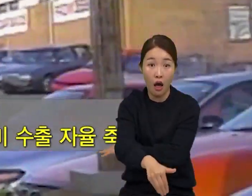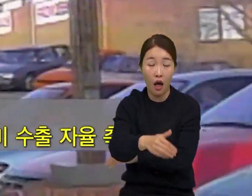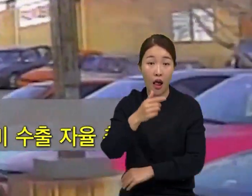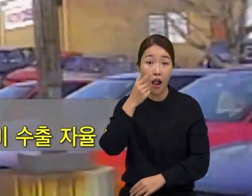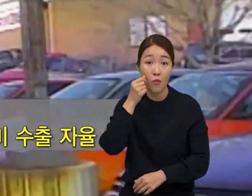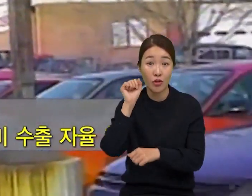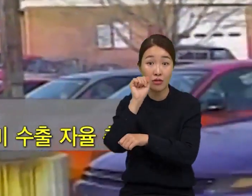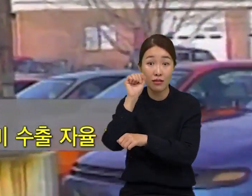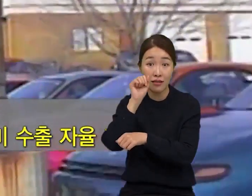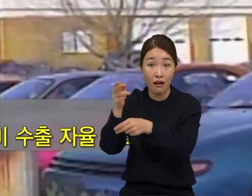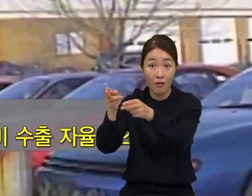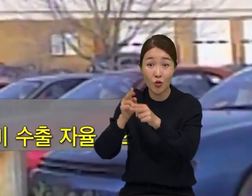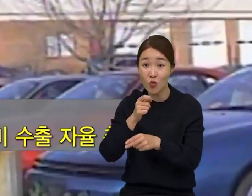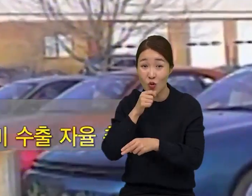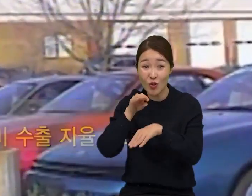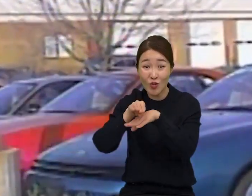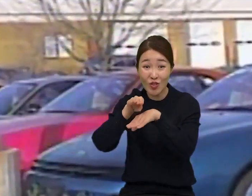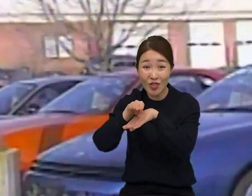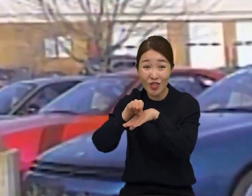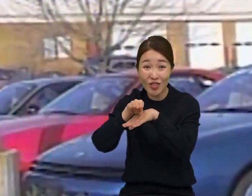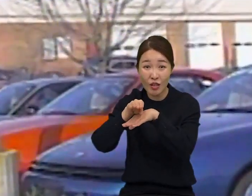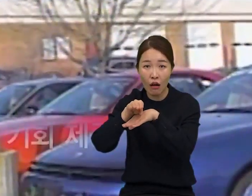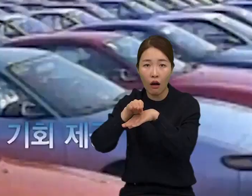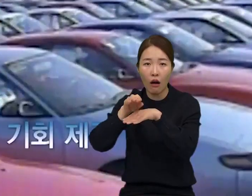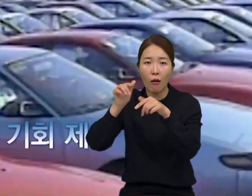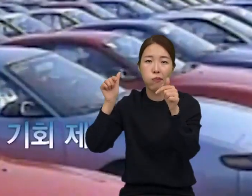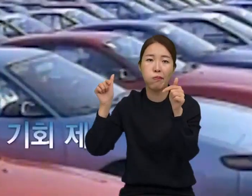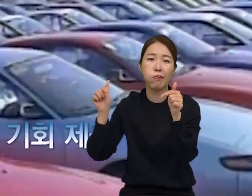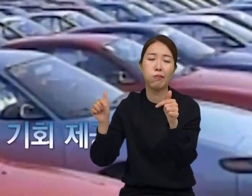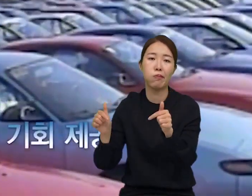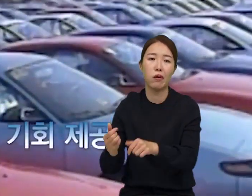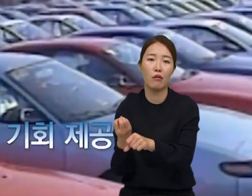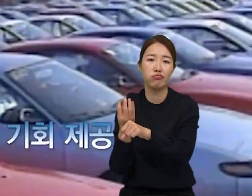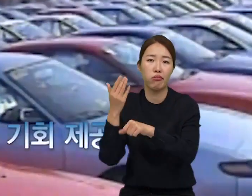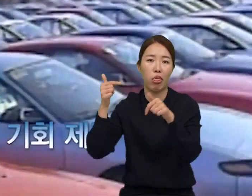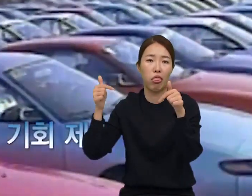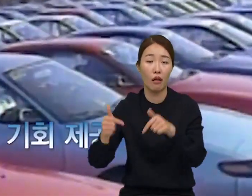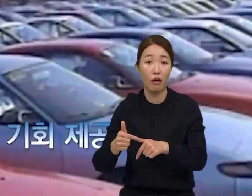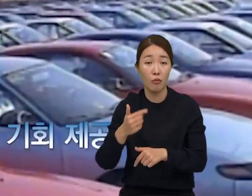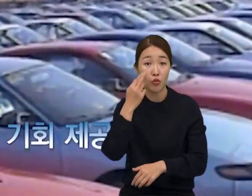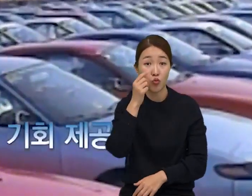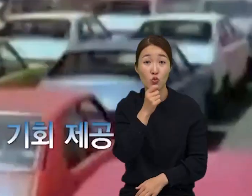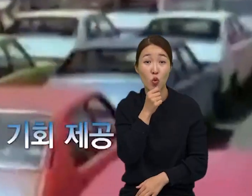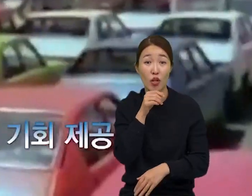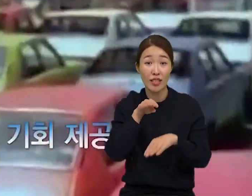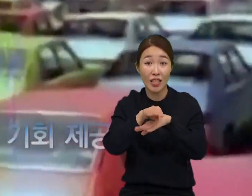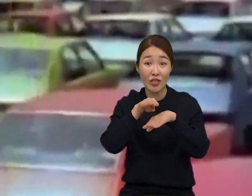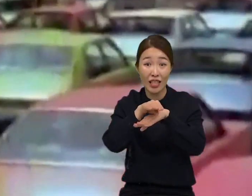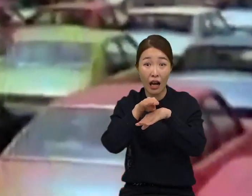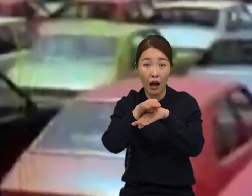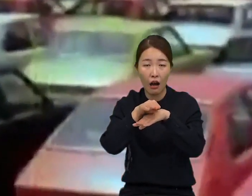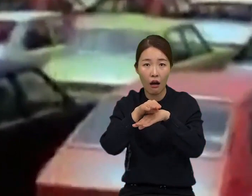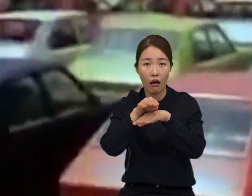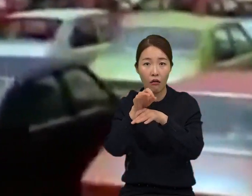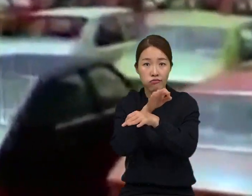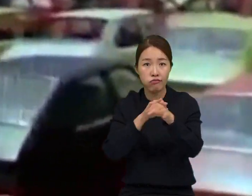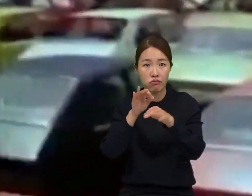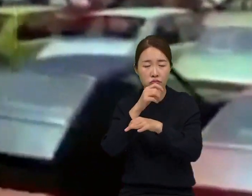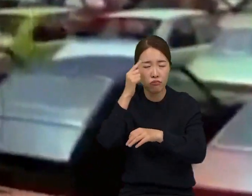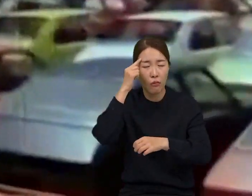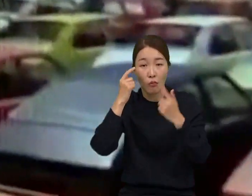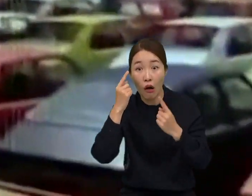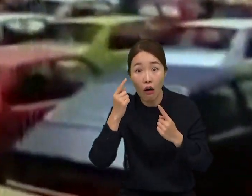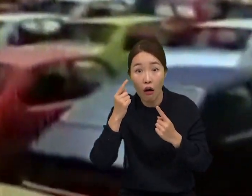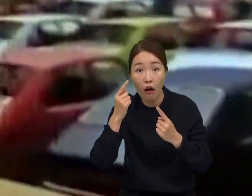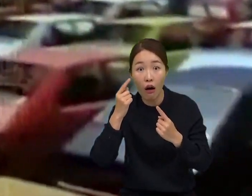중심으로 대미 수출을 스스로 줄였다. 미국의 소형 자동차 시장이 예기치 않게 열린 것이다. 이는